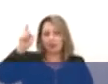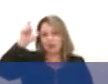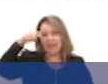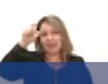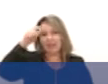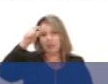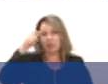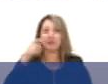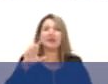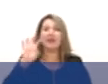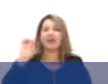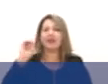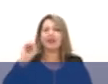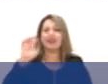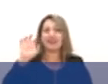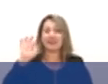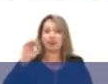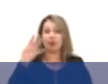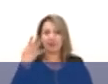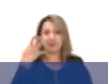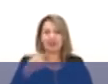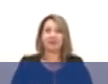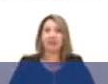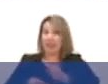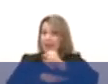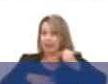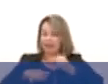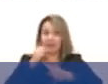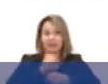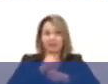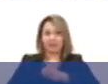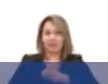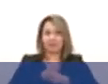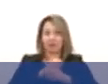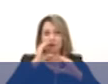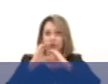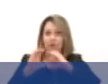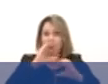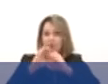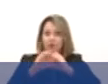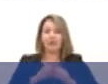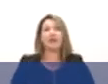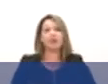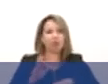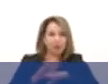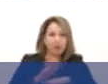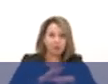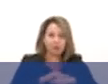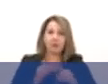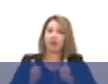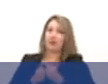رئيس الجمهورية 54. لقد ارتكز العمل الحكومي على الحوار والتشاور مع جميع